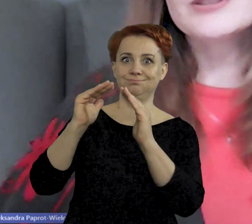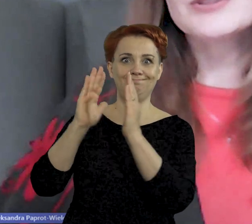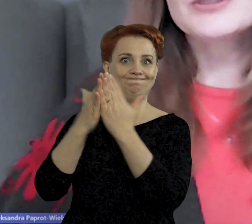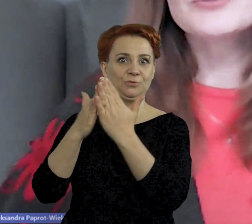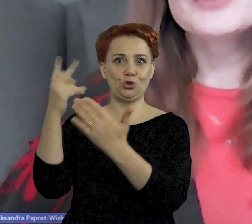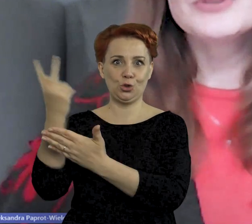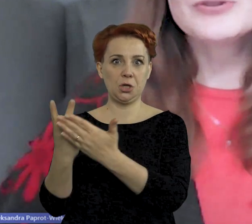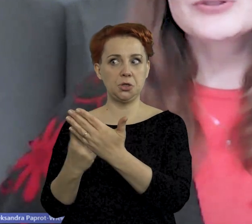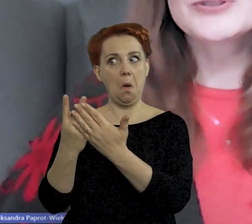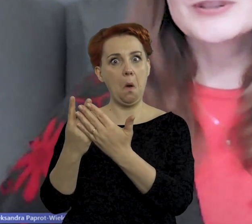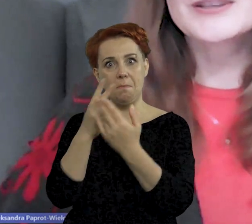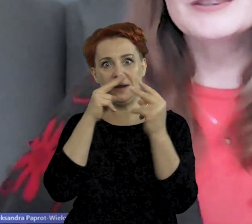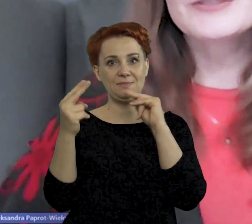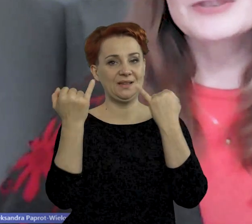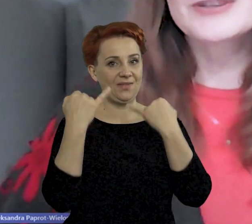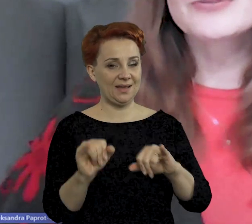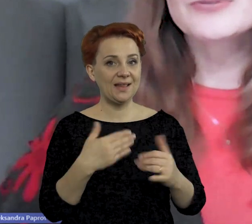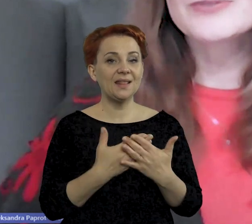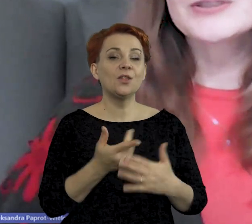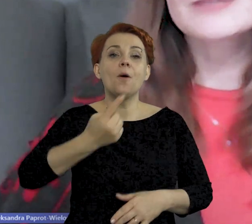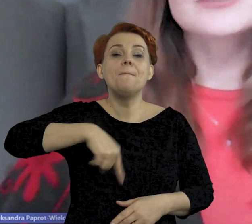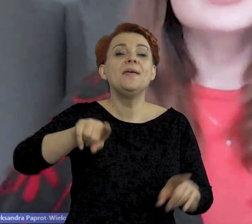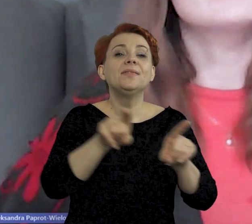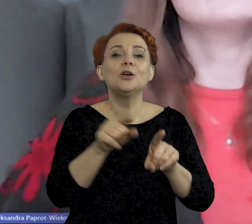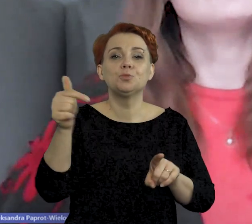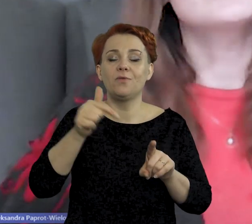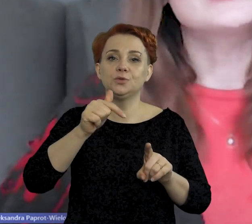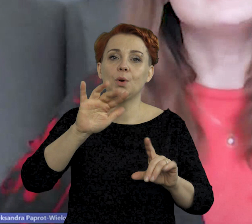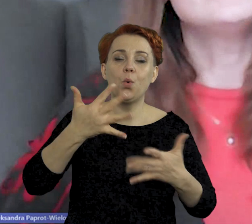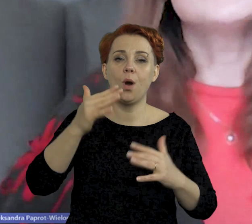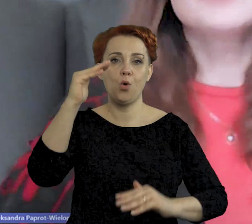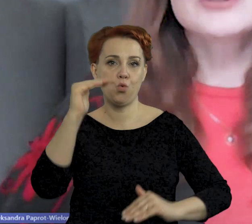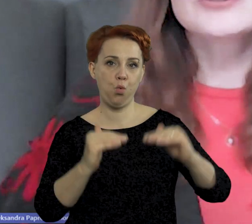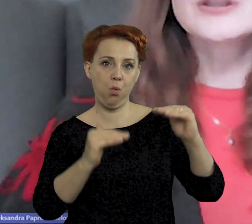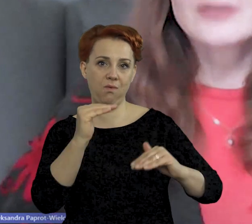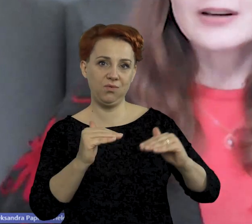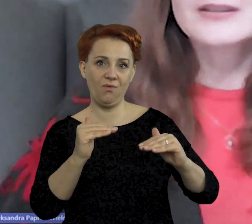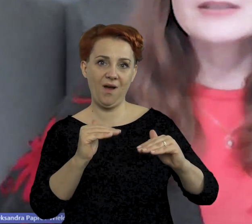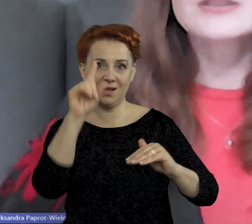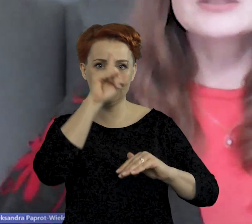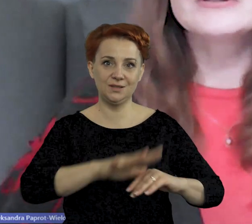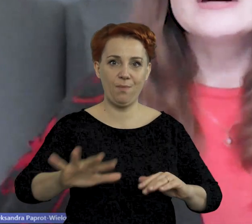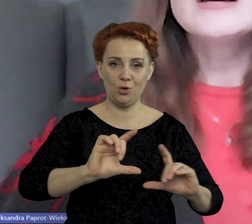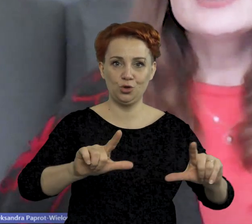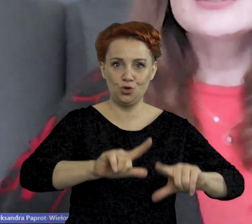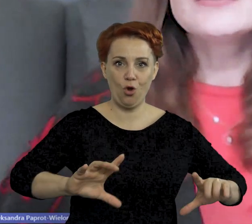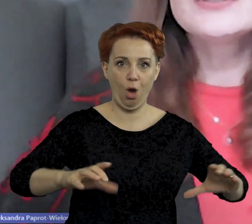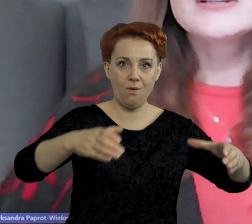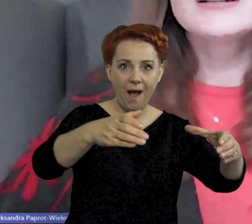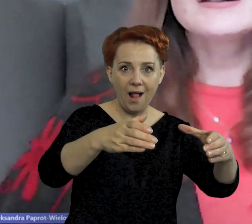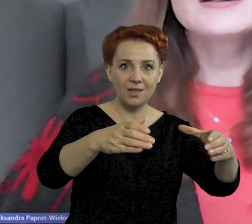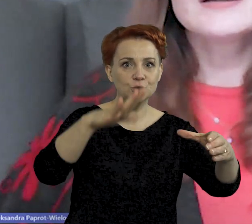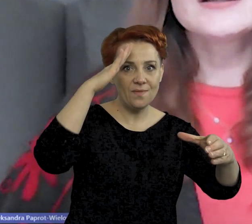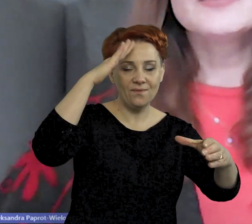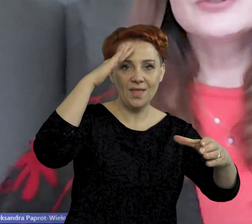I myślę, że my też musimy dążyć do takiego równoważenia, zwłaszcza w społecznościach lokalnych, żeby